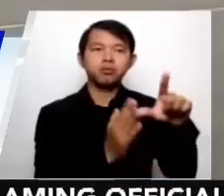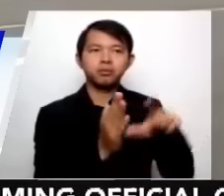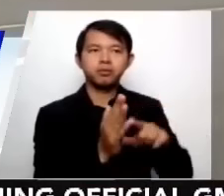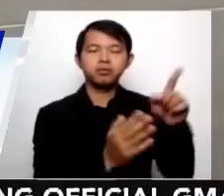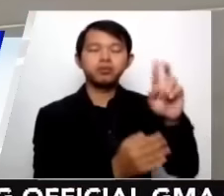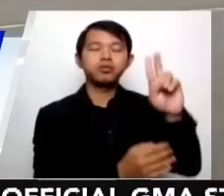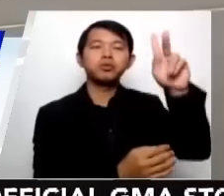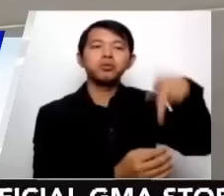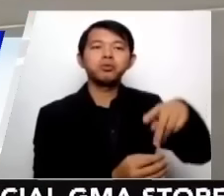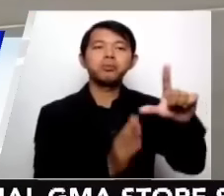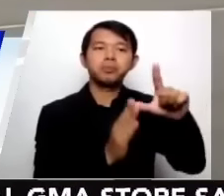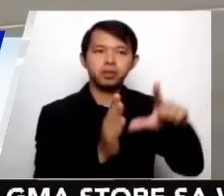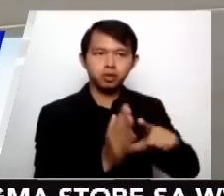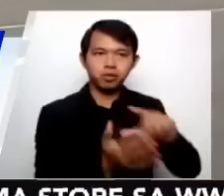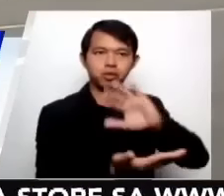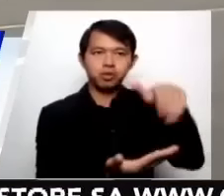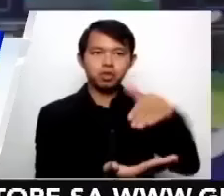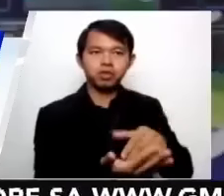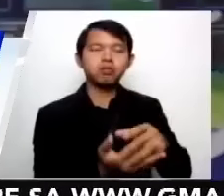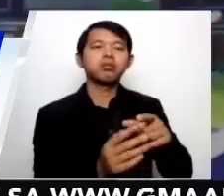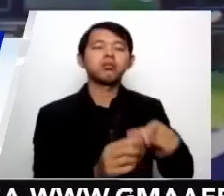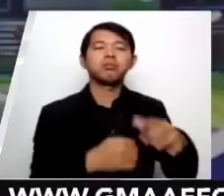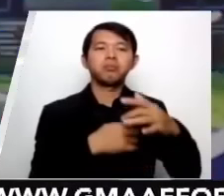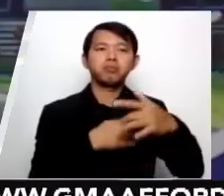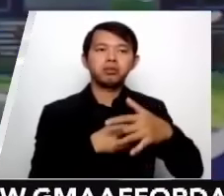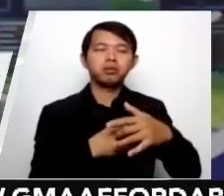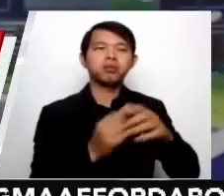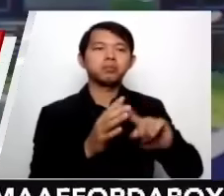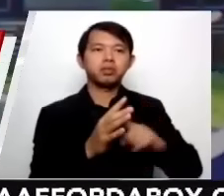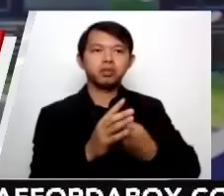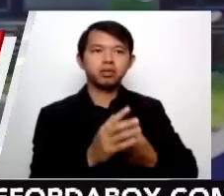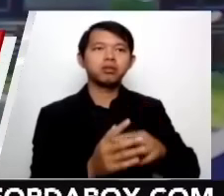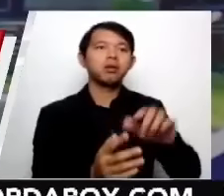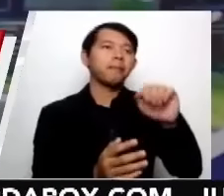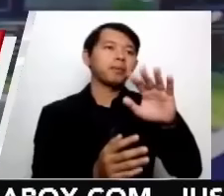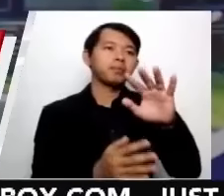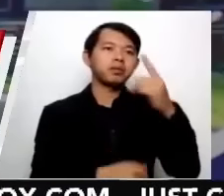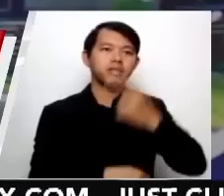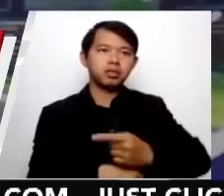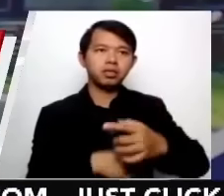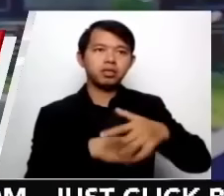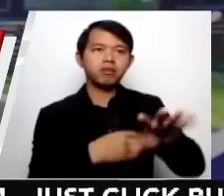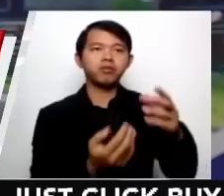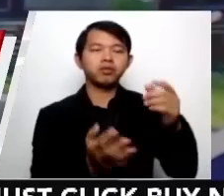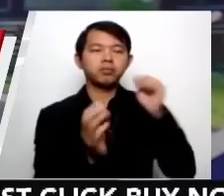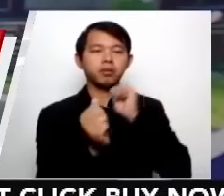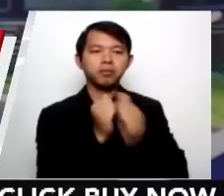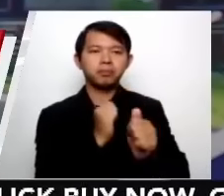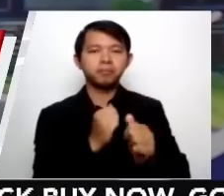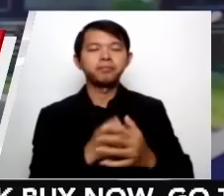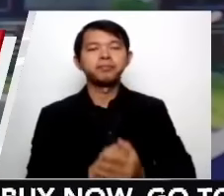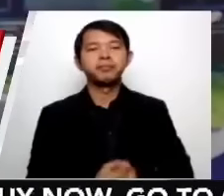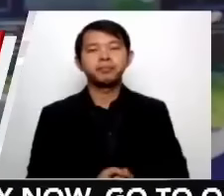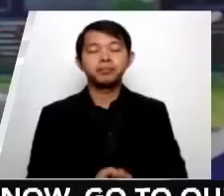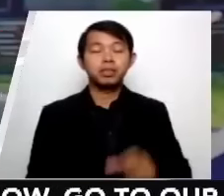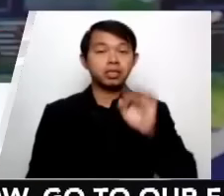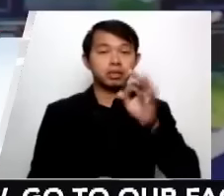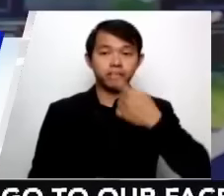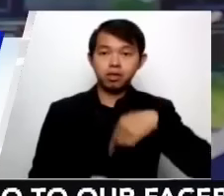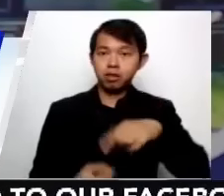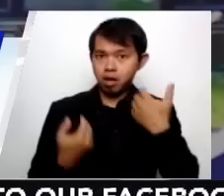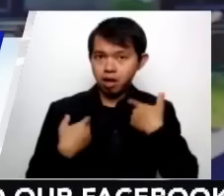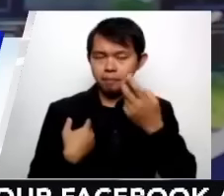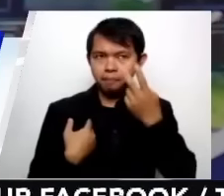magkakabisa 15 araw mula publication. This is a regulated law. So kung meron po tayong makikita later on